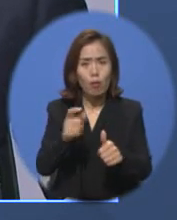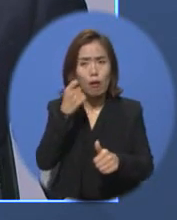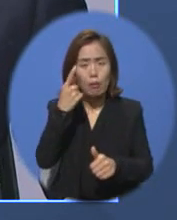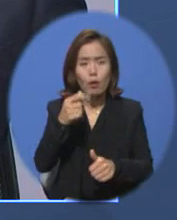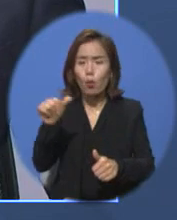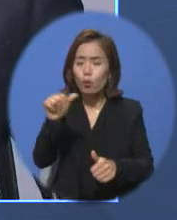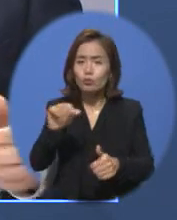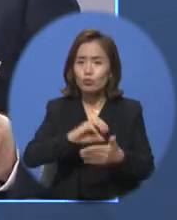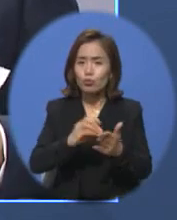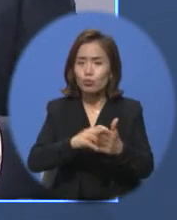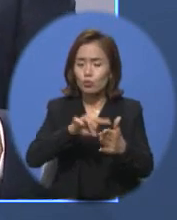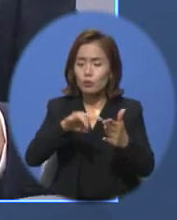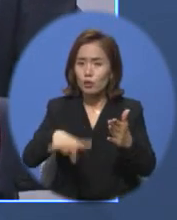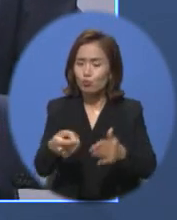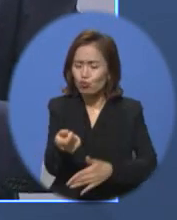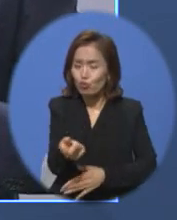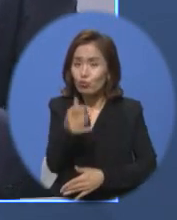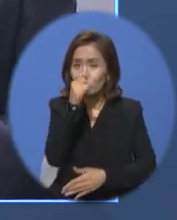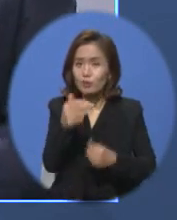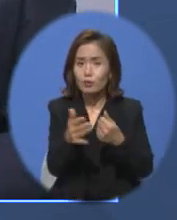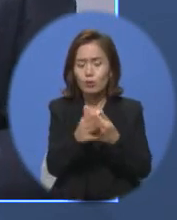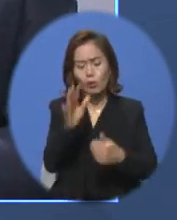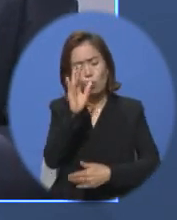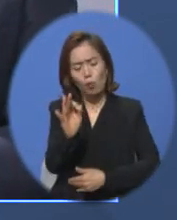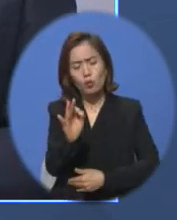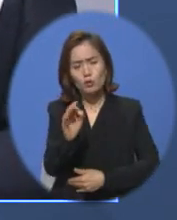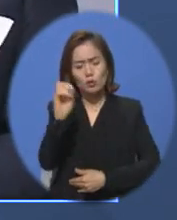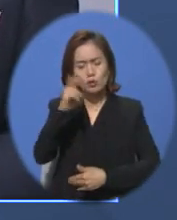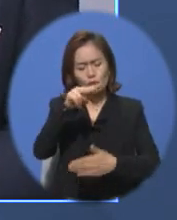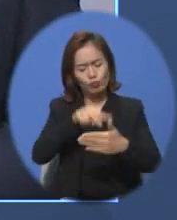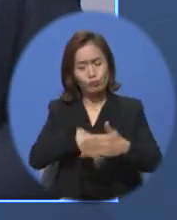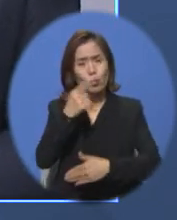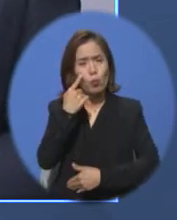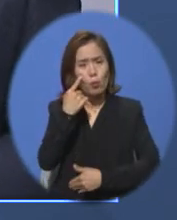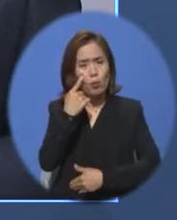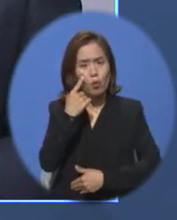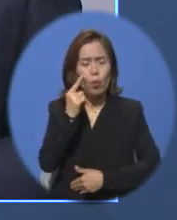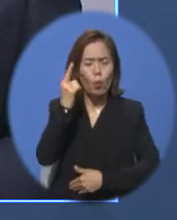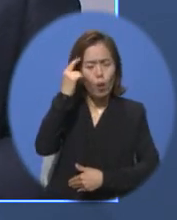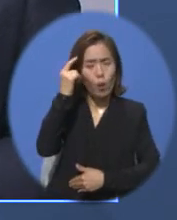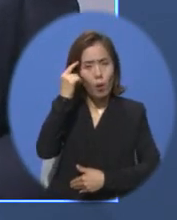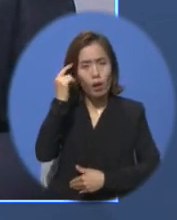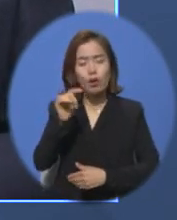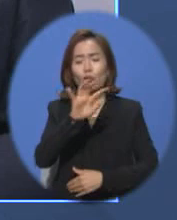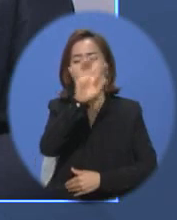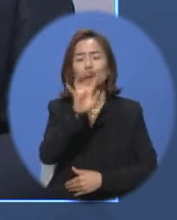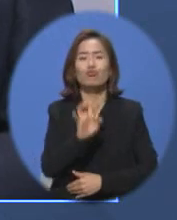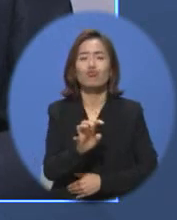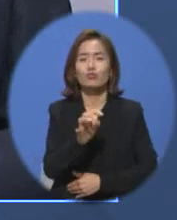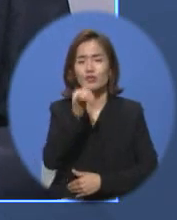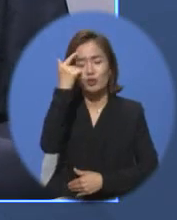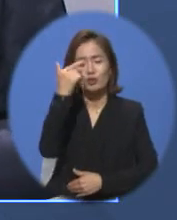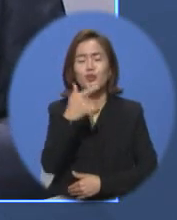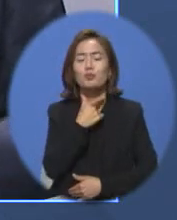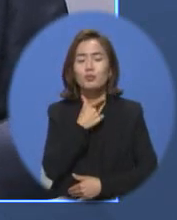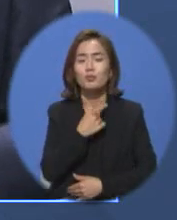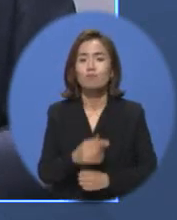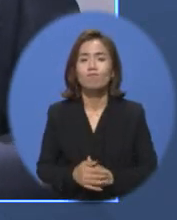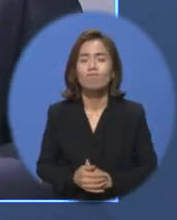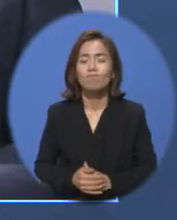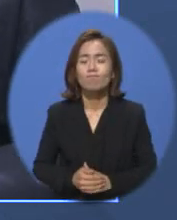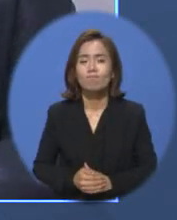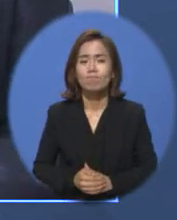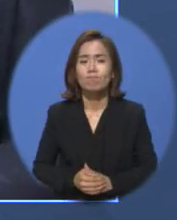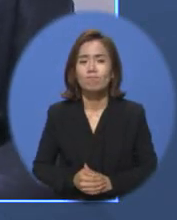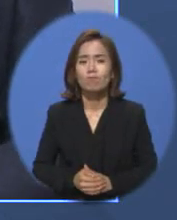정도만내셨더라고요. 그래서어제하루종일 그게궁금해서여쭤보려고왔습니다 . 예.